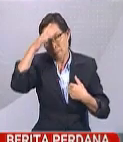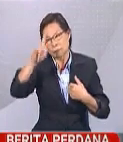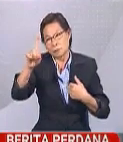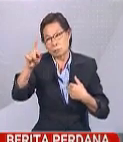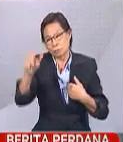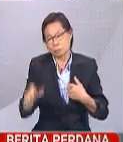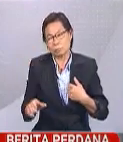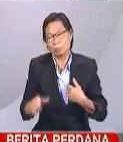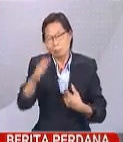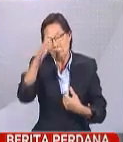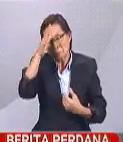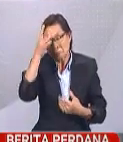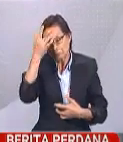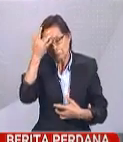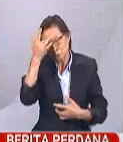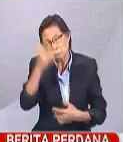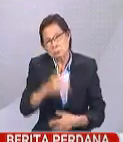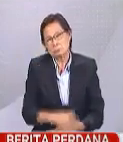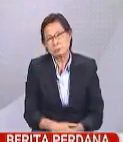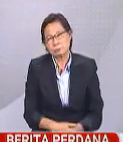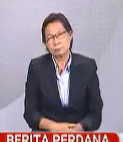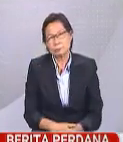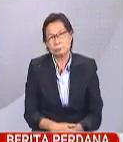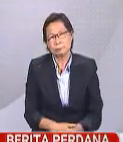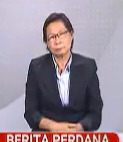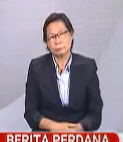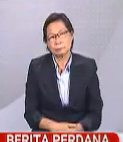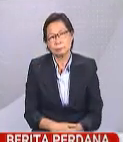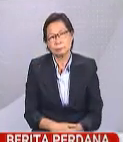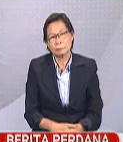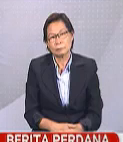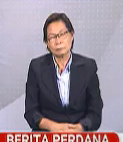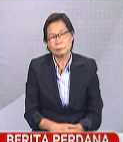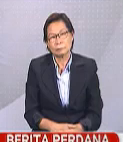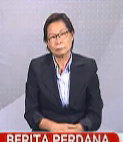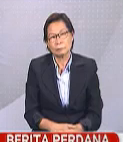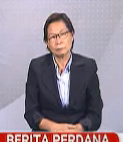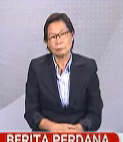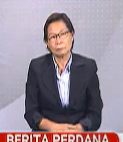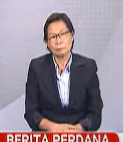Ayah pun tak apa sehat apa. Umi abah